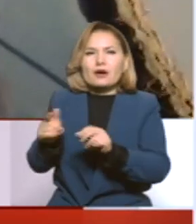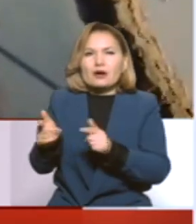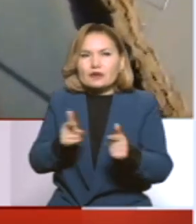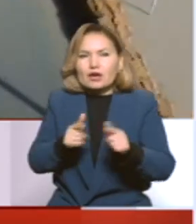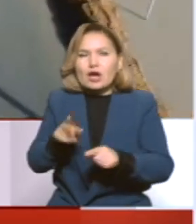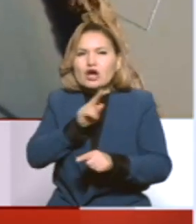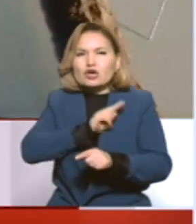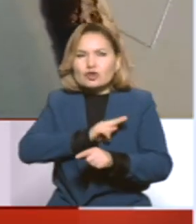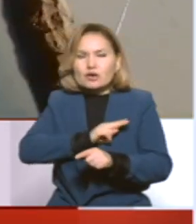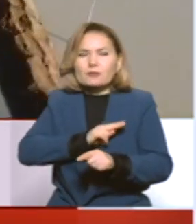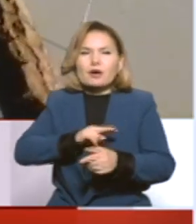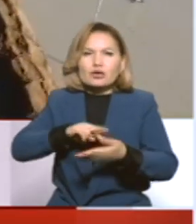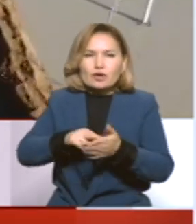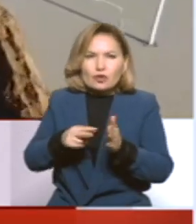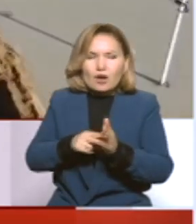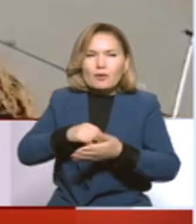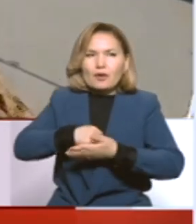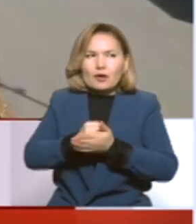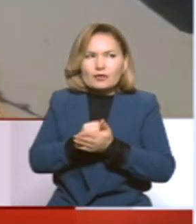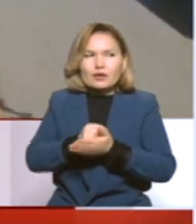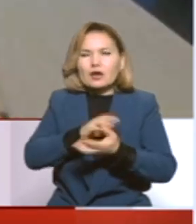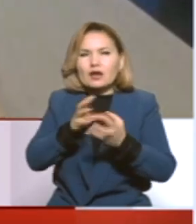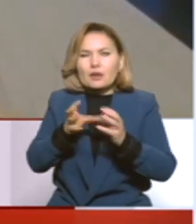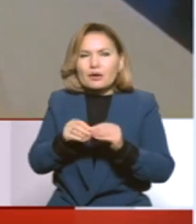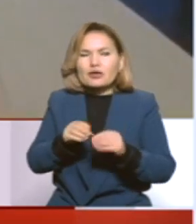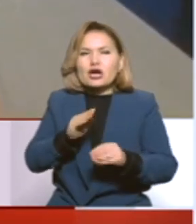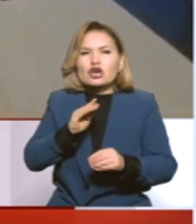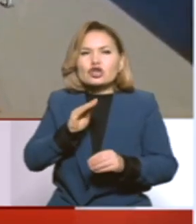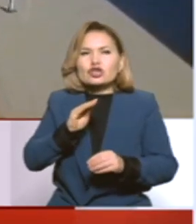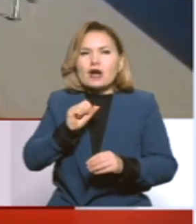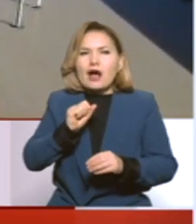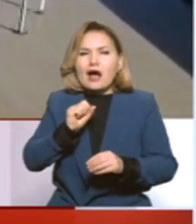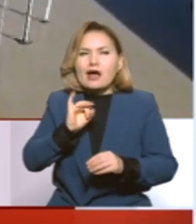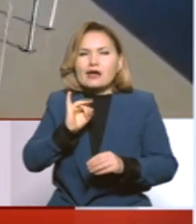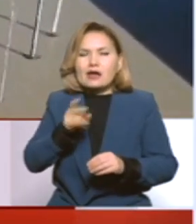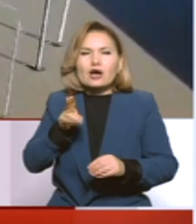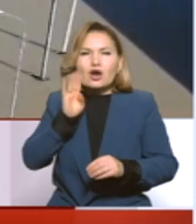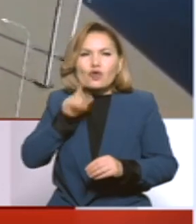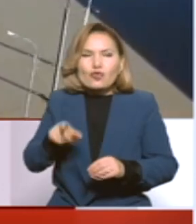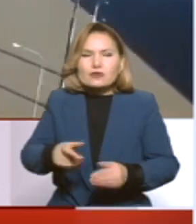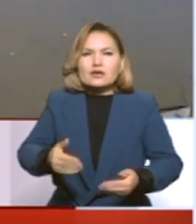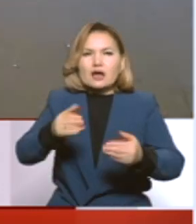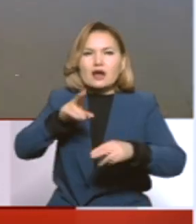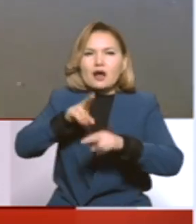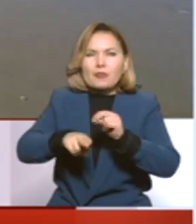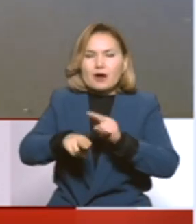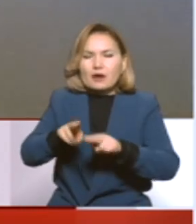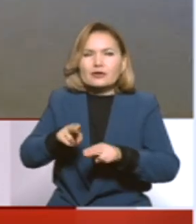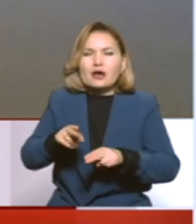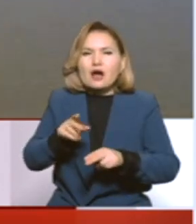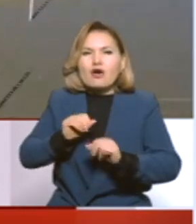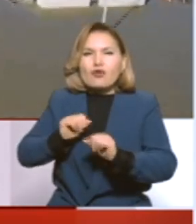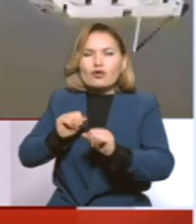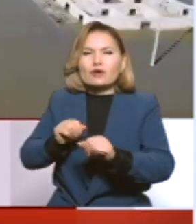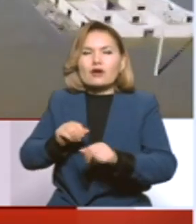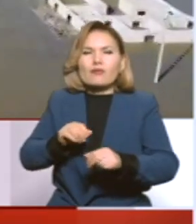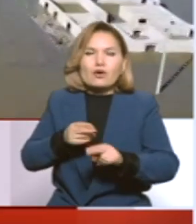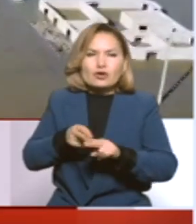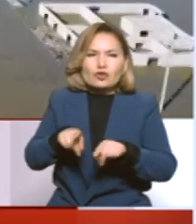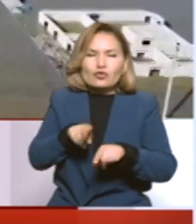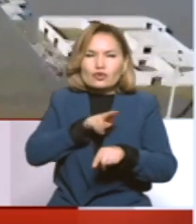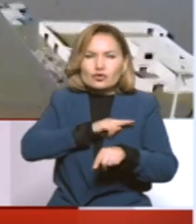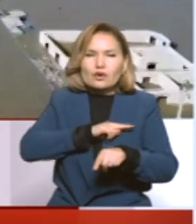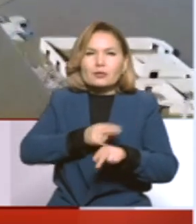кешенді жоспар жасақталады деп көзделуде. Онда жайық өзенінің арнасын бекітуден бастап, тұрғындардың қауіпсіздігін қамтамасыз етуге